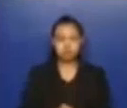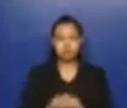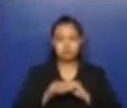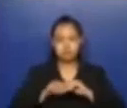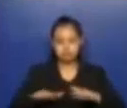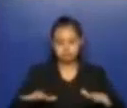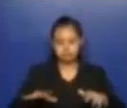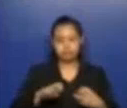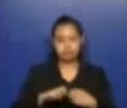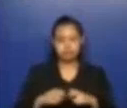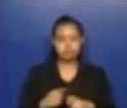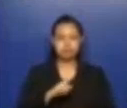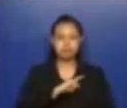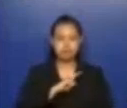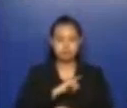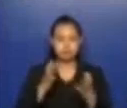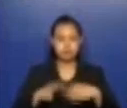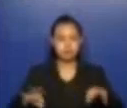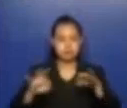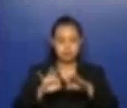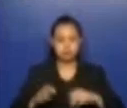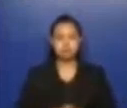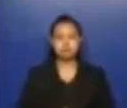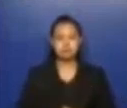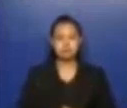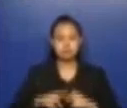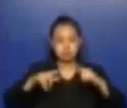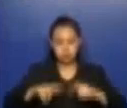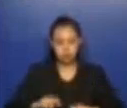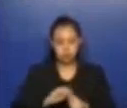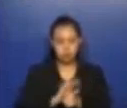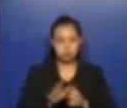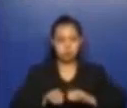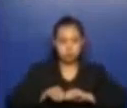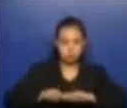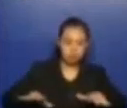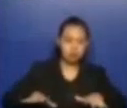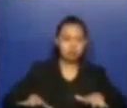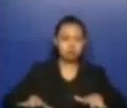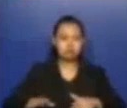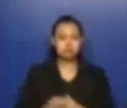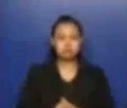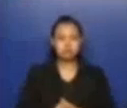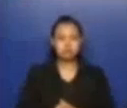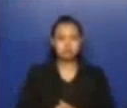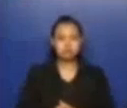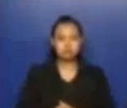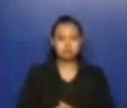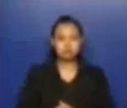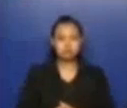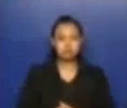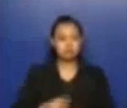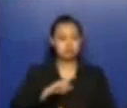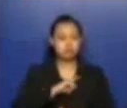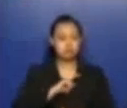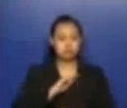คัญอันหนึ่งที่ช่วยในการลดการแพร่ระบาดของโควิด-19 หน้าที่ข